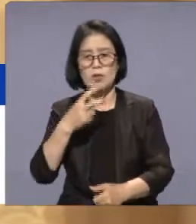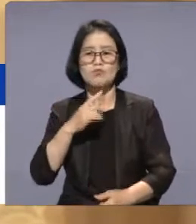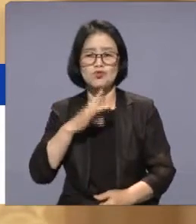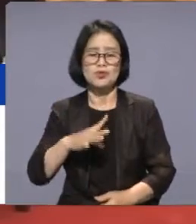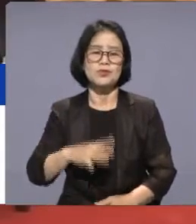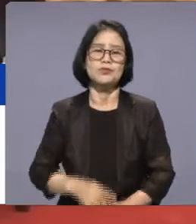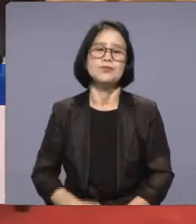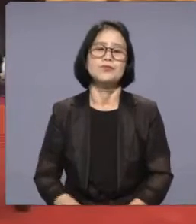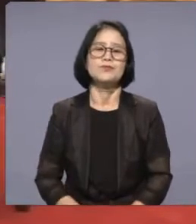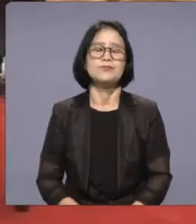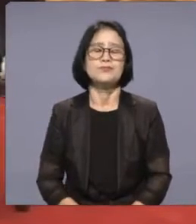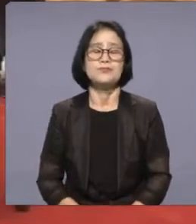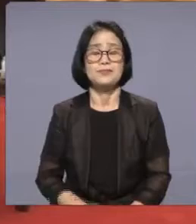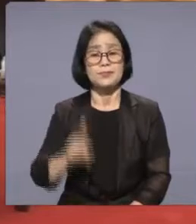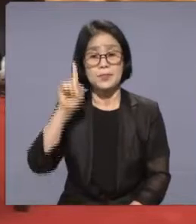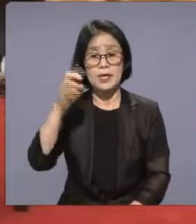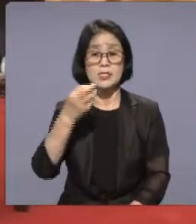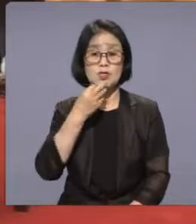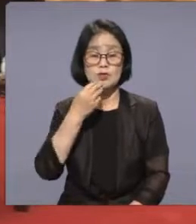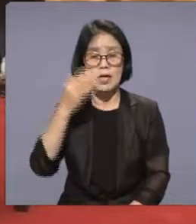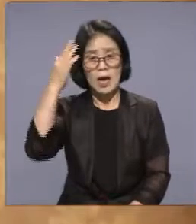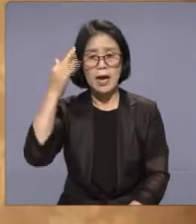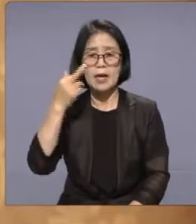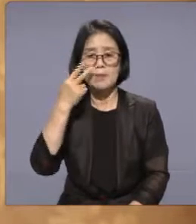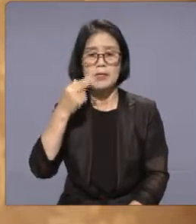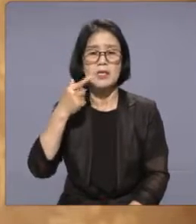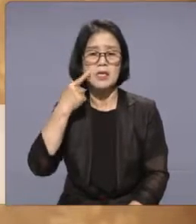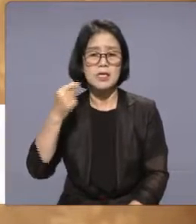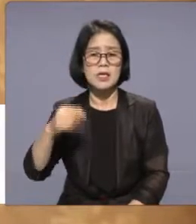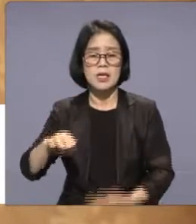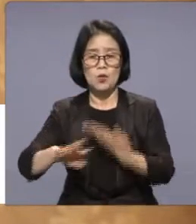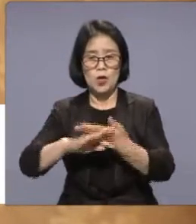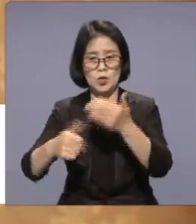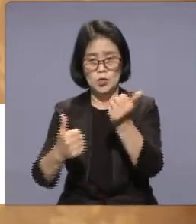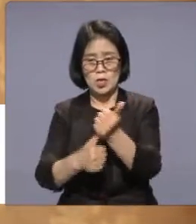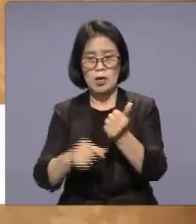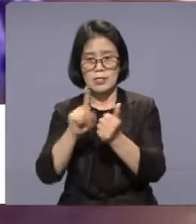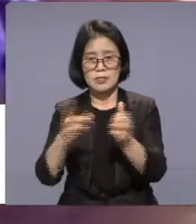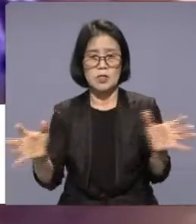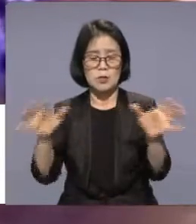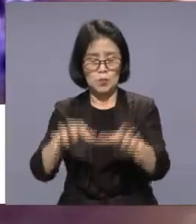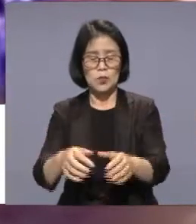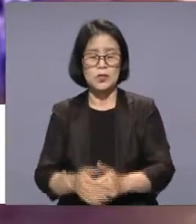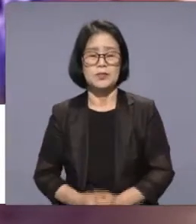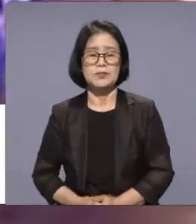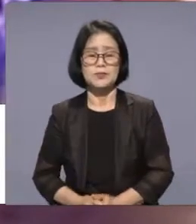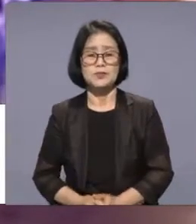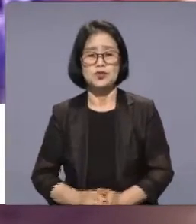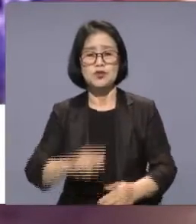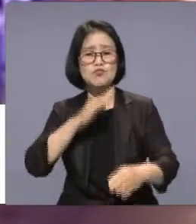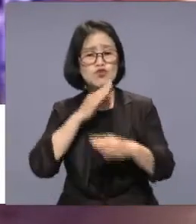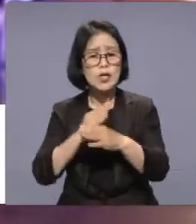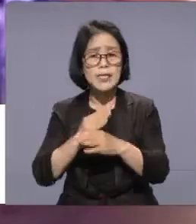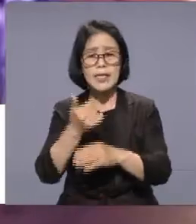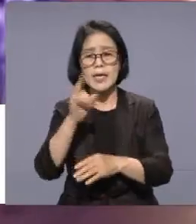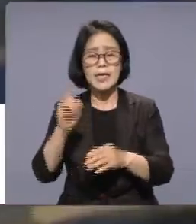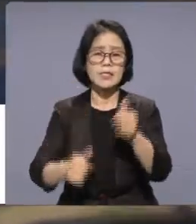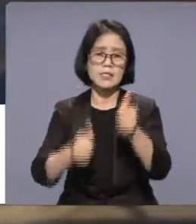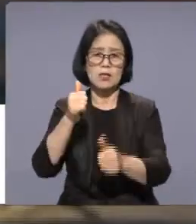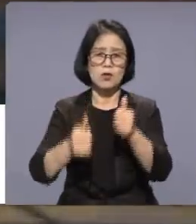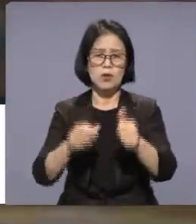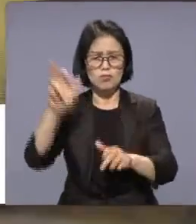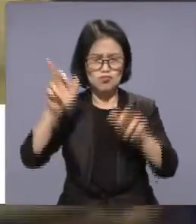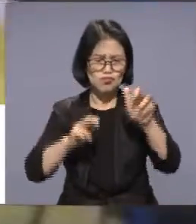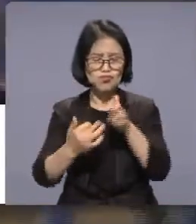것이며 내일은 서울에서 한미일 외교차관이 한자리에 모입니다. 3국은 북한 핵실험과 잇따른 무력